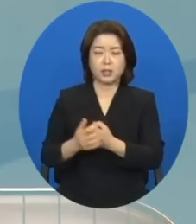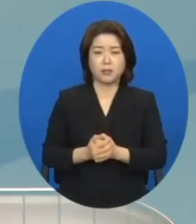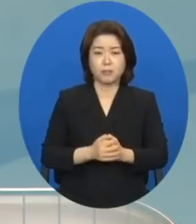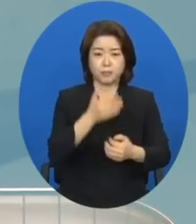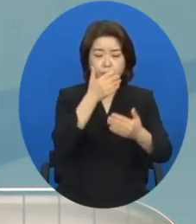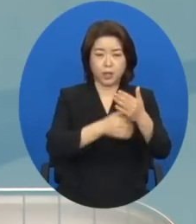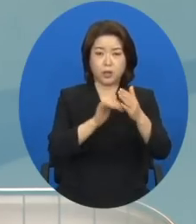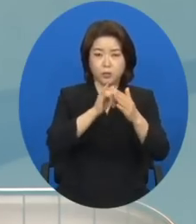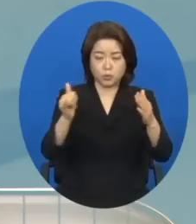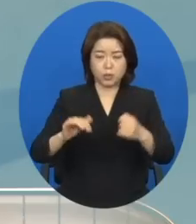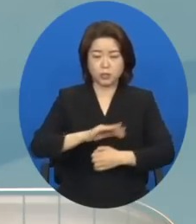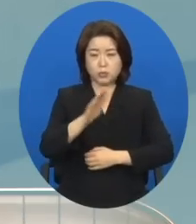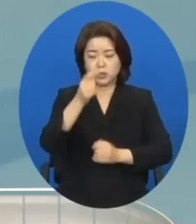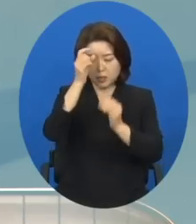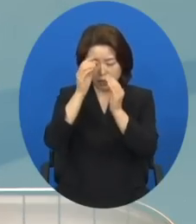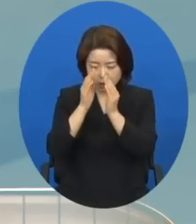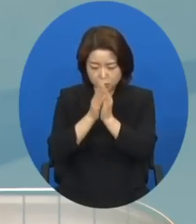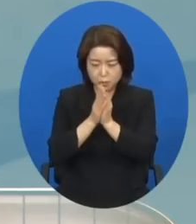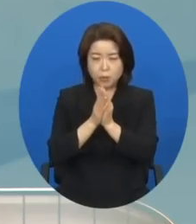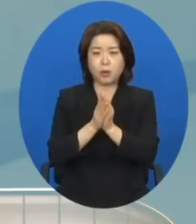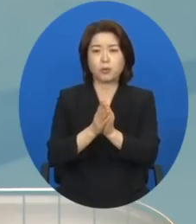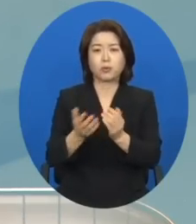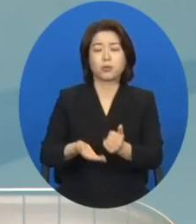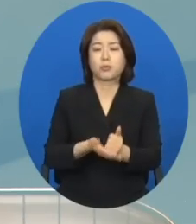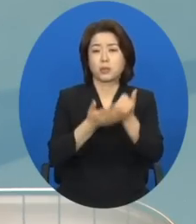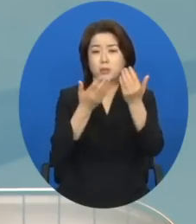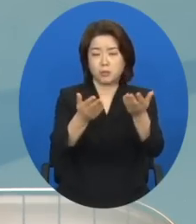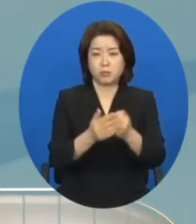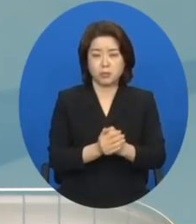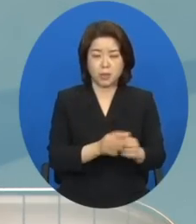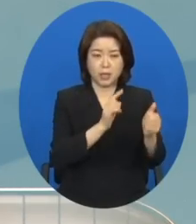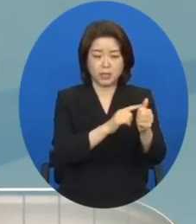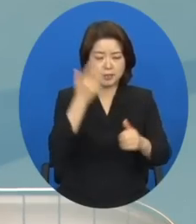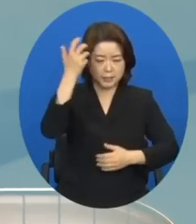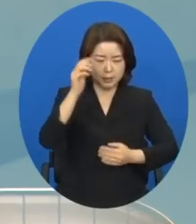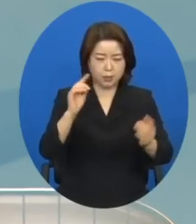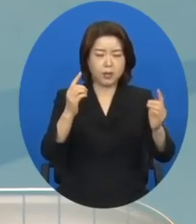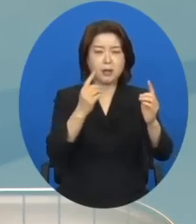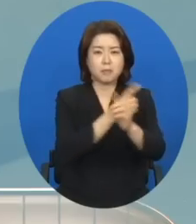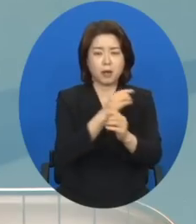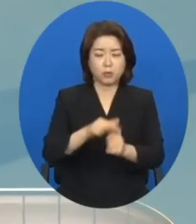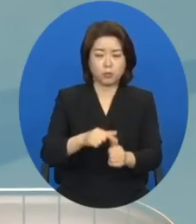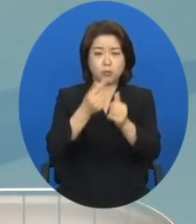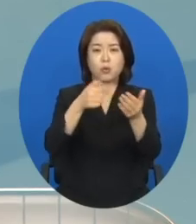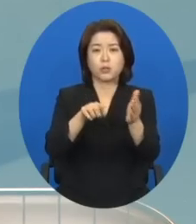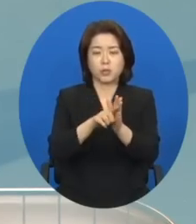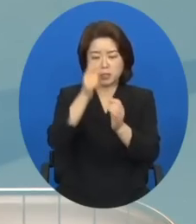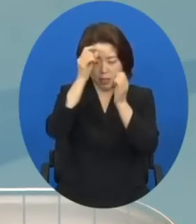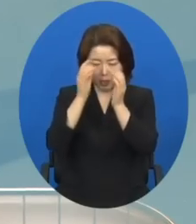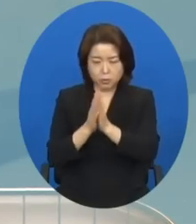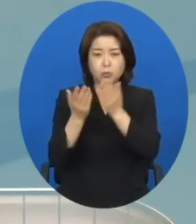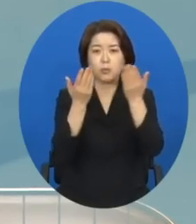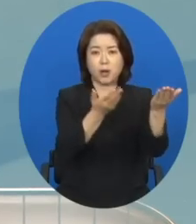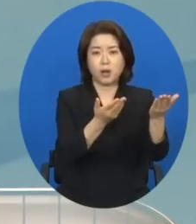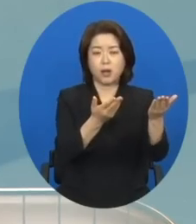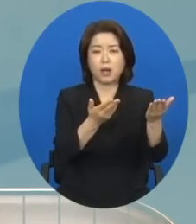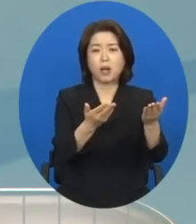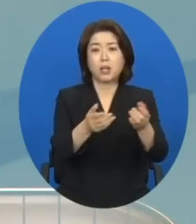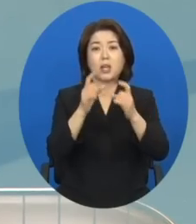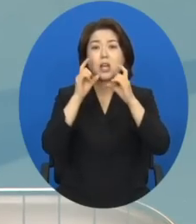유가족들을 우리가 기도하며 섬기겠습니다. 또한 에런의 영혼의 변화와 구원을 위해 기도하겠습니다 라고